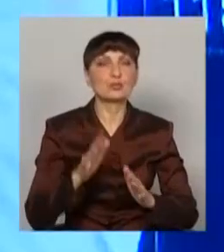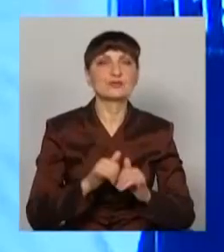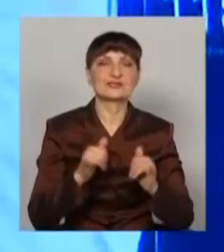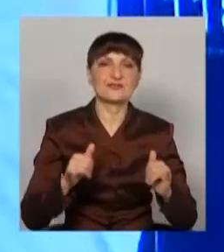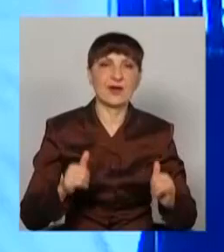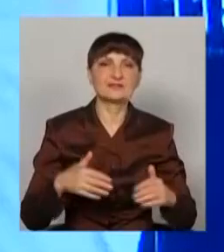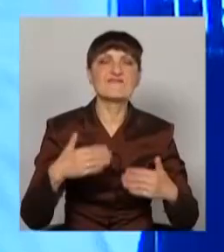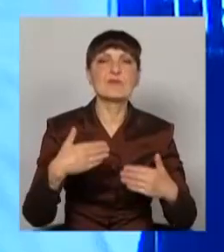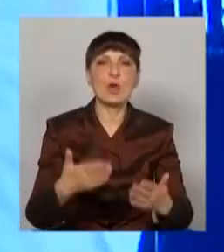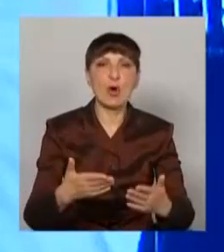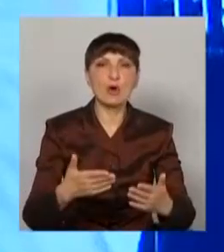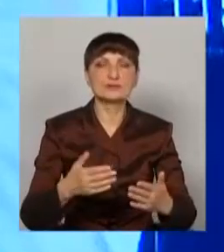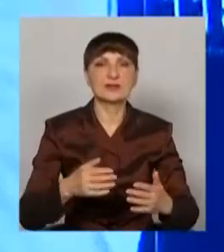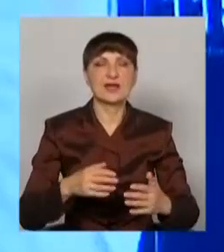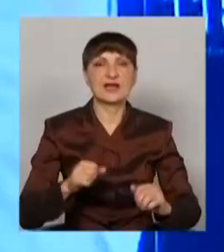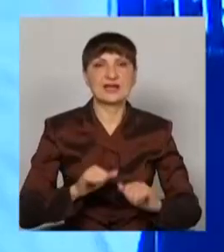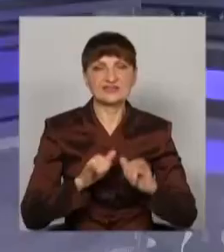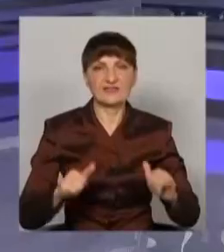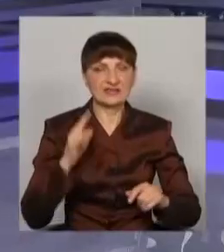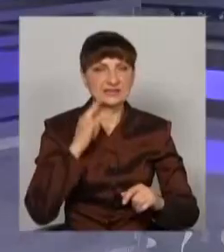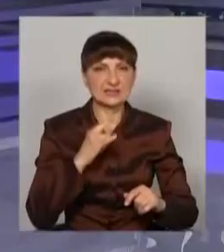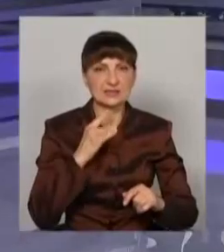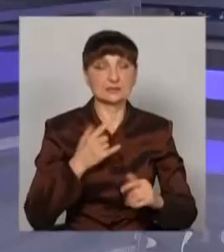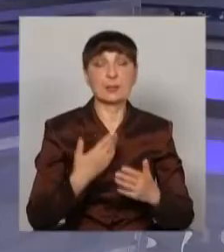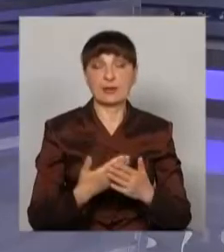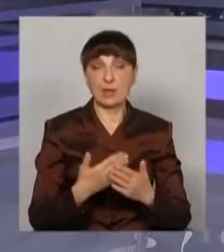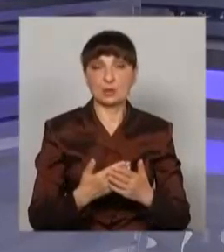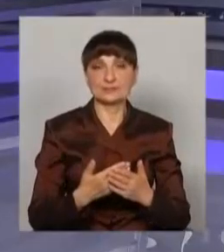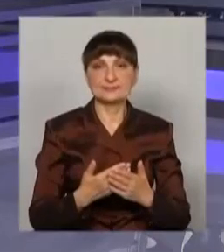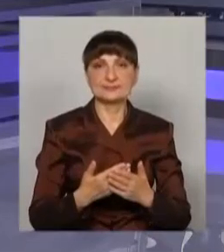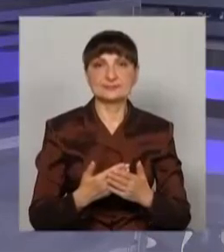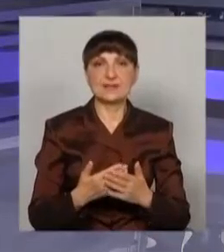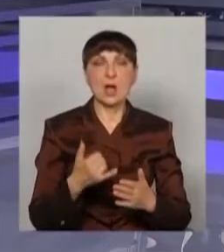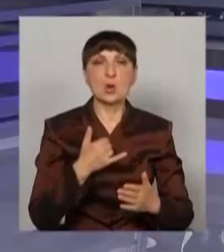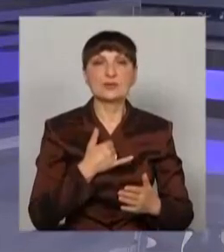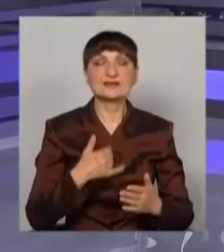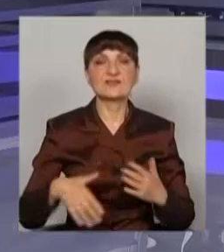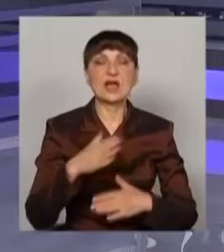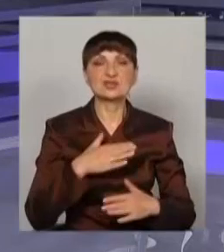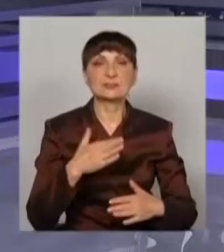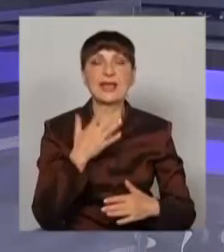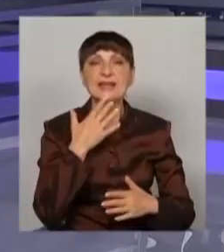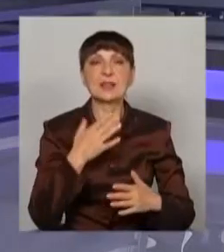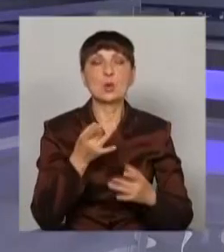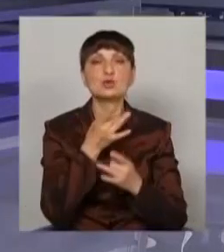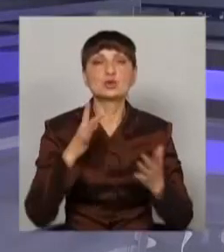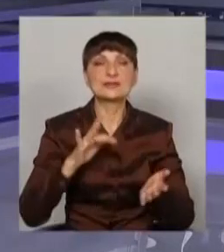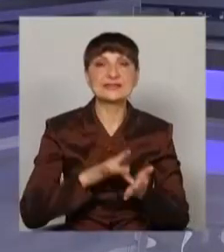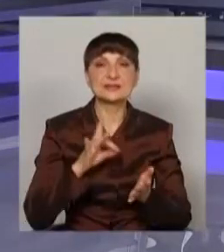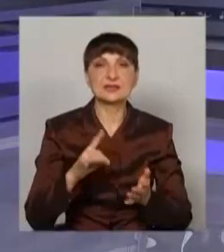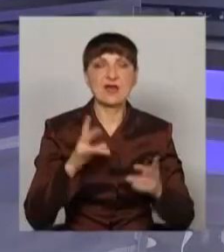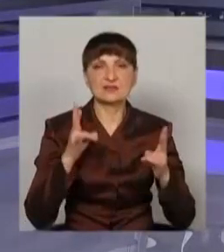развиваться, идти вперед, стремиться развивать наш Казахстан. К примеру, я приведу такой пример. У нас в нашем этнокультурном центре есть, конечно, такая большая